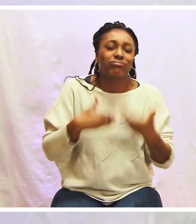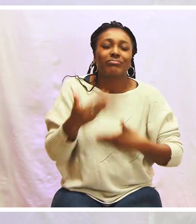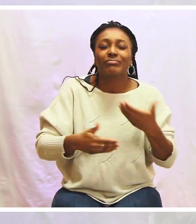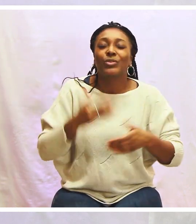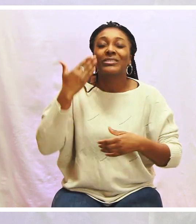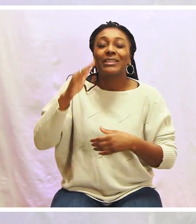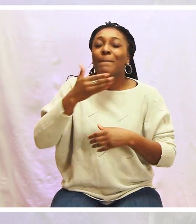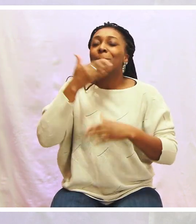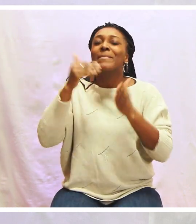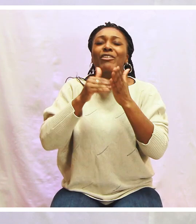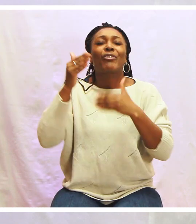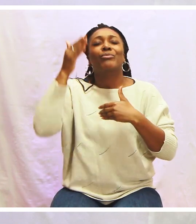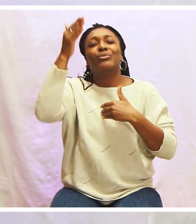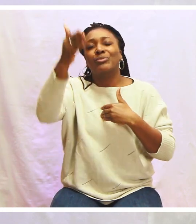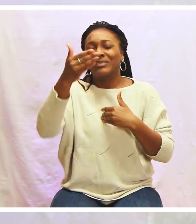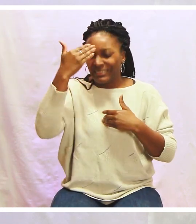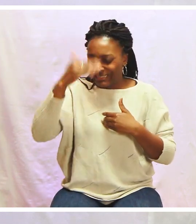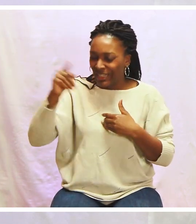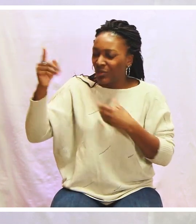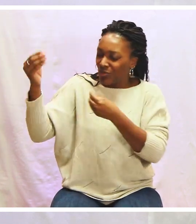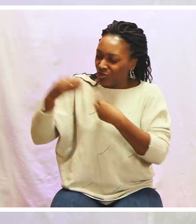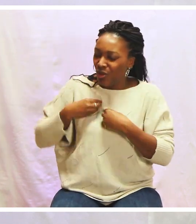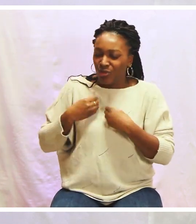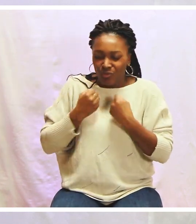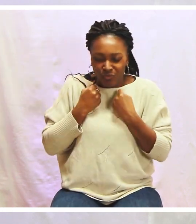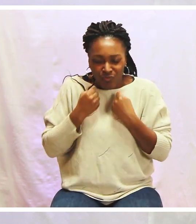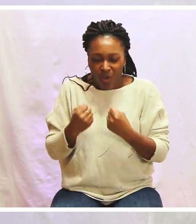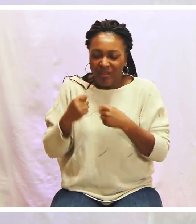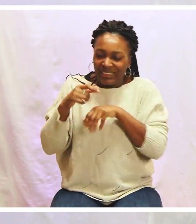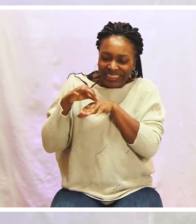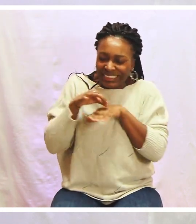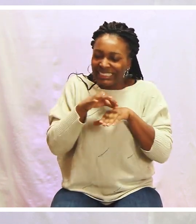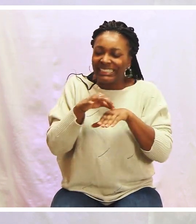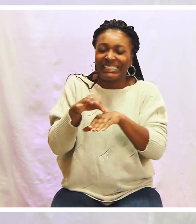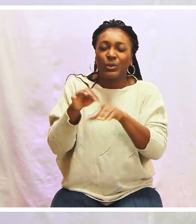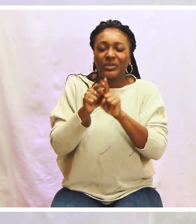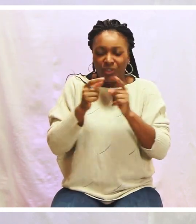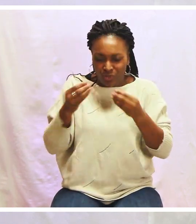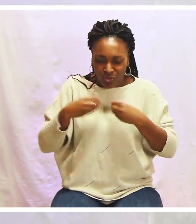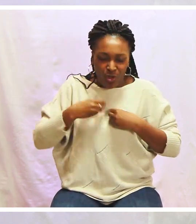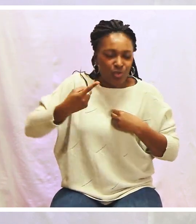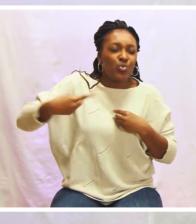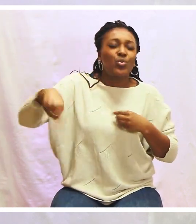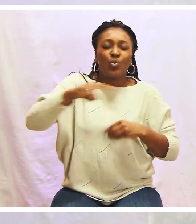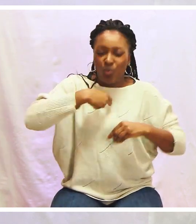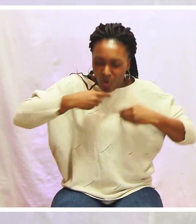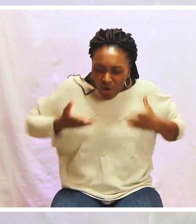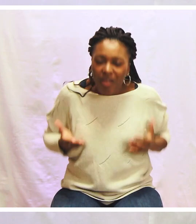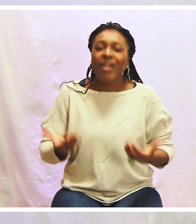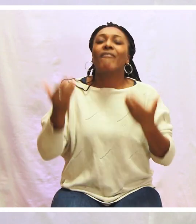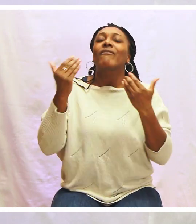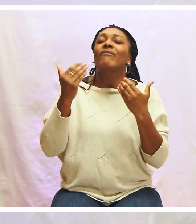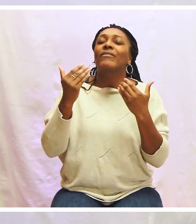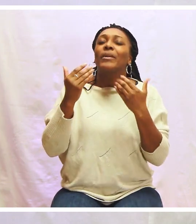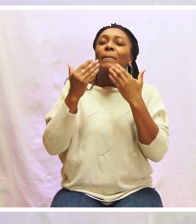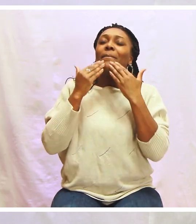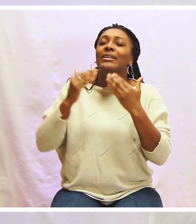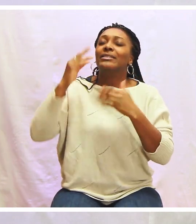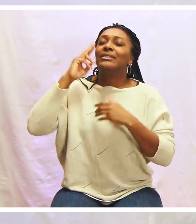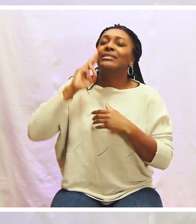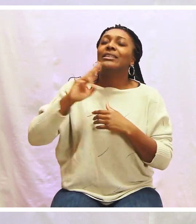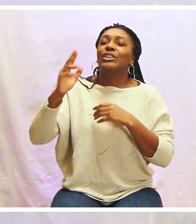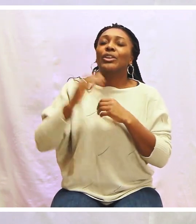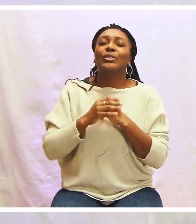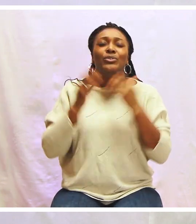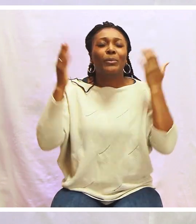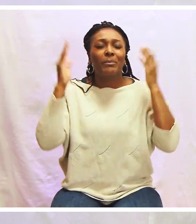tu sauras comment, Seigneur, eh bien, nous conduire, nous fortifier et nous relever, Seigneur, pour avancer avec toi. Merci, Seigneur. Je bénis